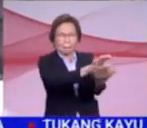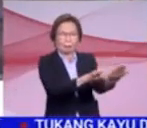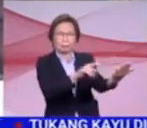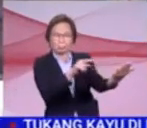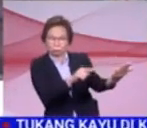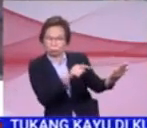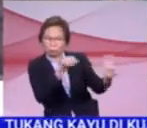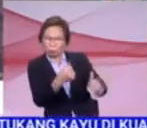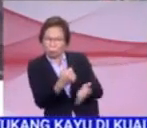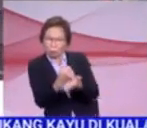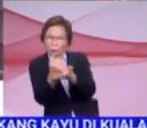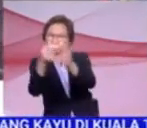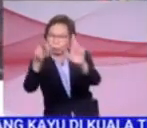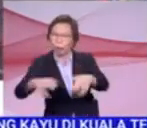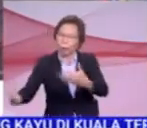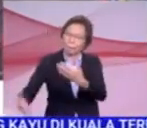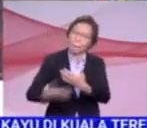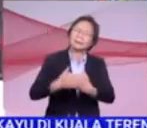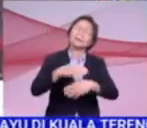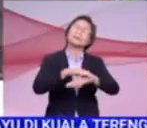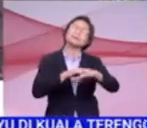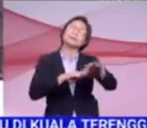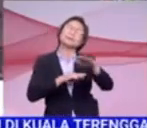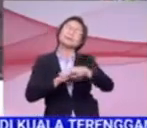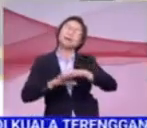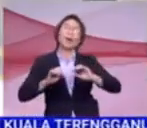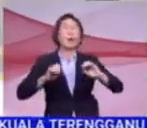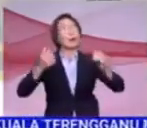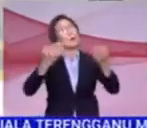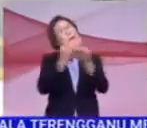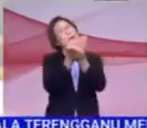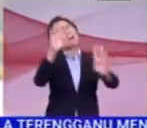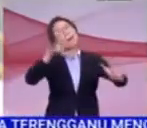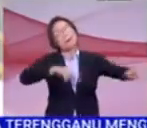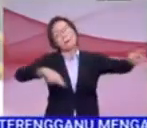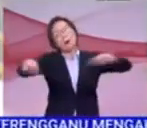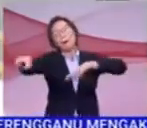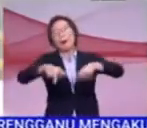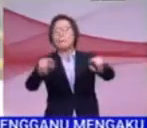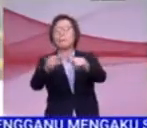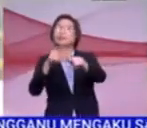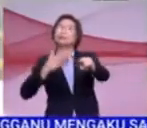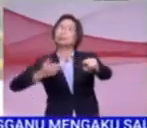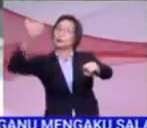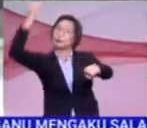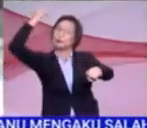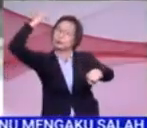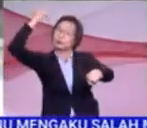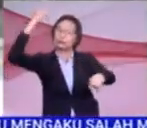dijangka dapat membantu rakyat kembali selesa dan bebas bergerak seperti sebelum ini.